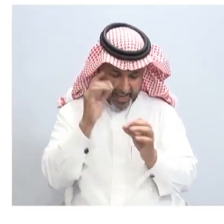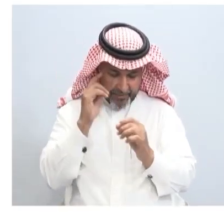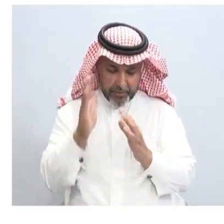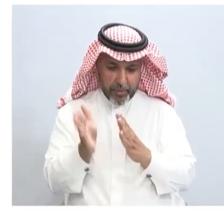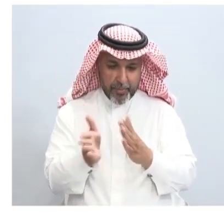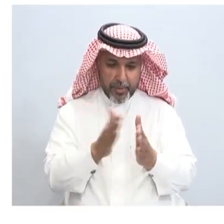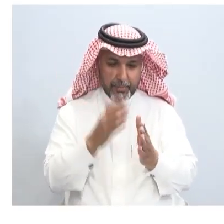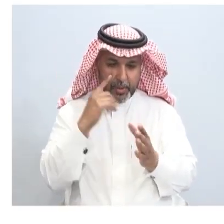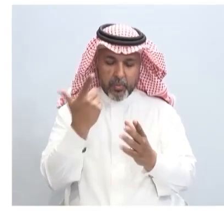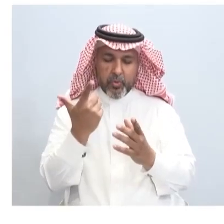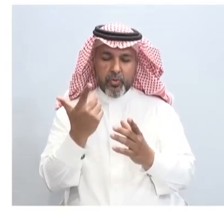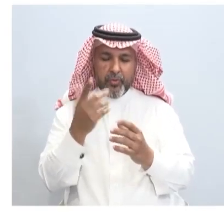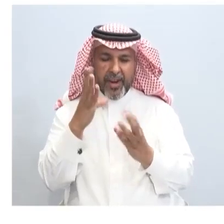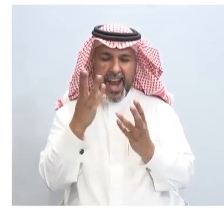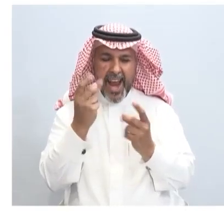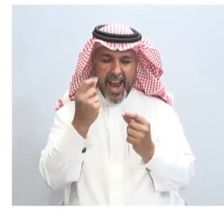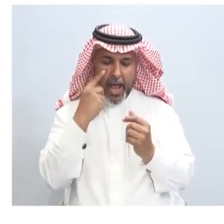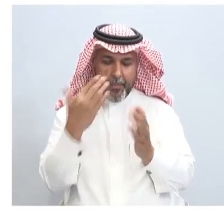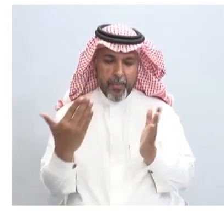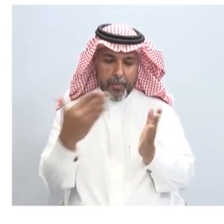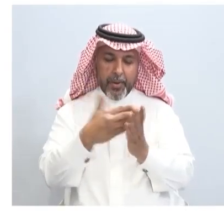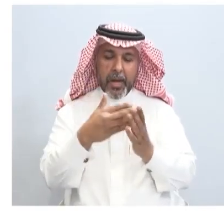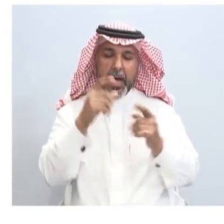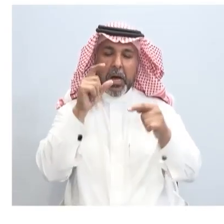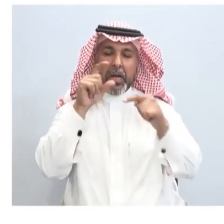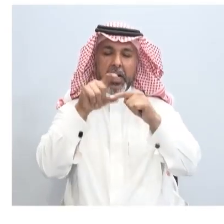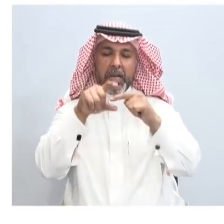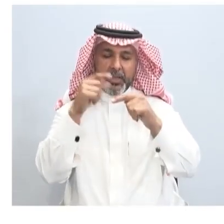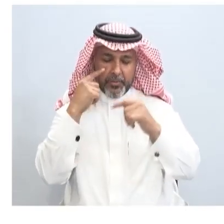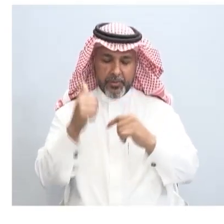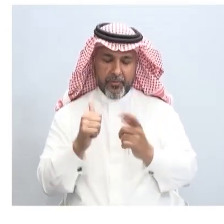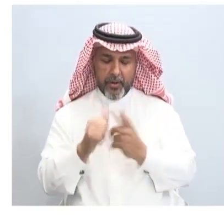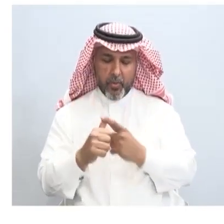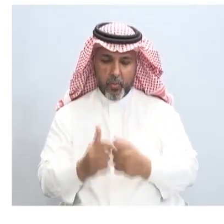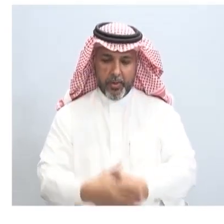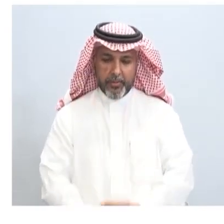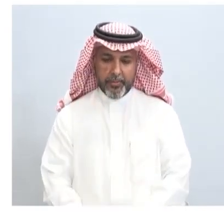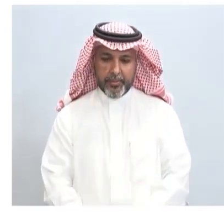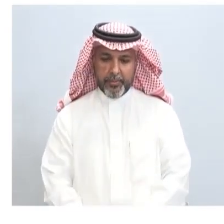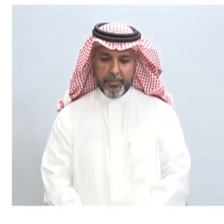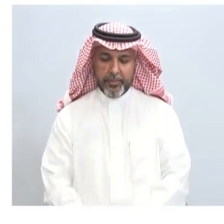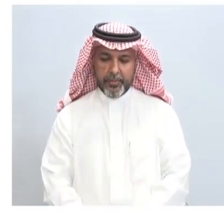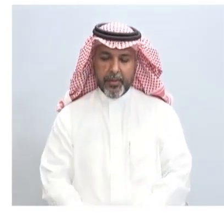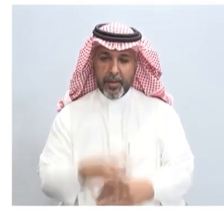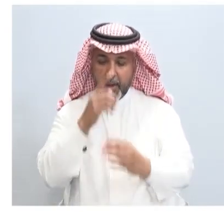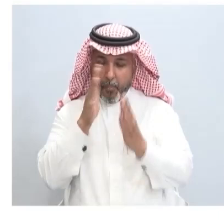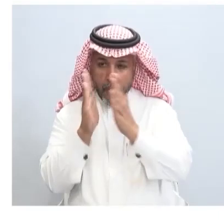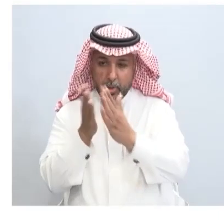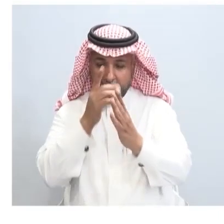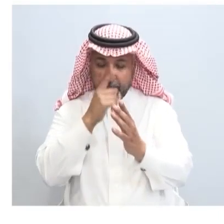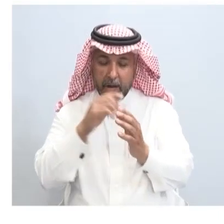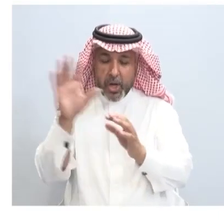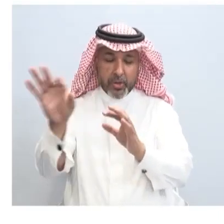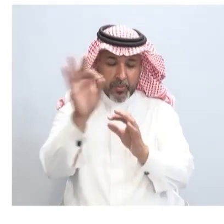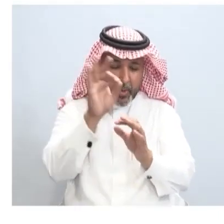قلنا نقسم عناصر الحادثه على عناصر فضاء العينه بالنسبه للاعبين في كره الطائره هل يهمني الترتيب يعني هذا حارس